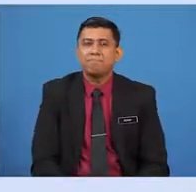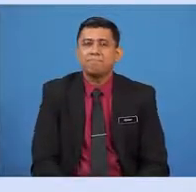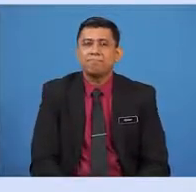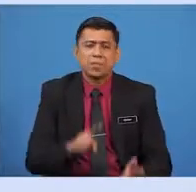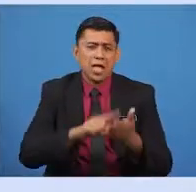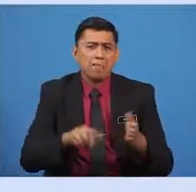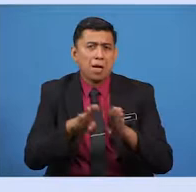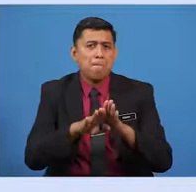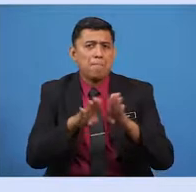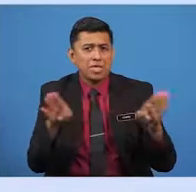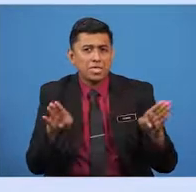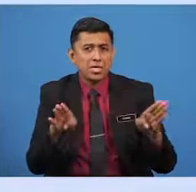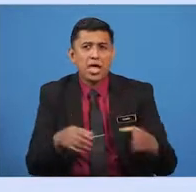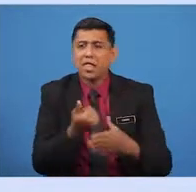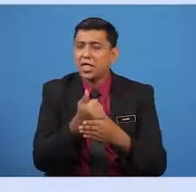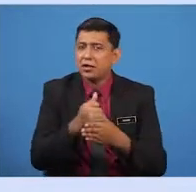Soalan keempat,